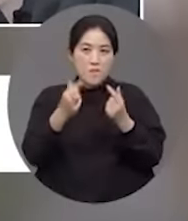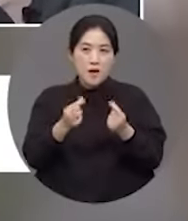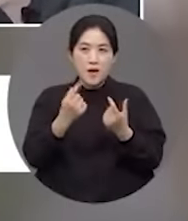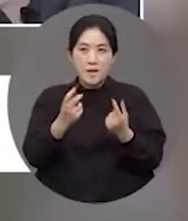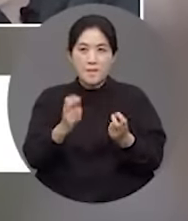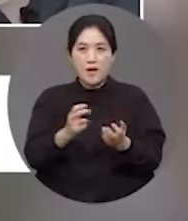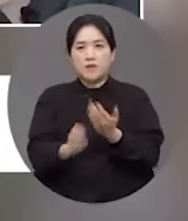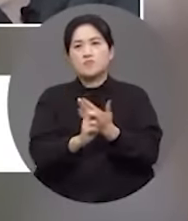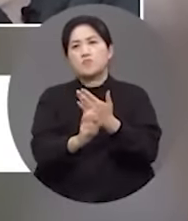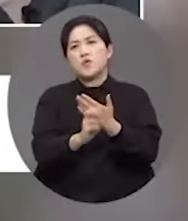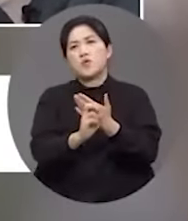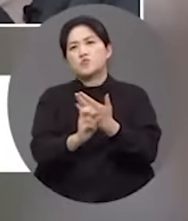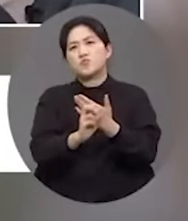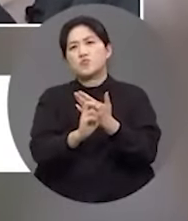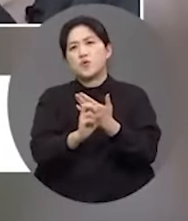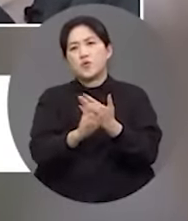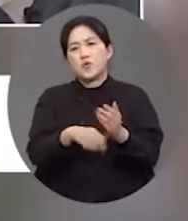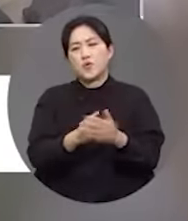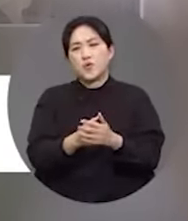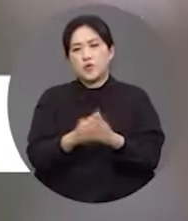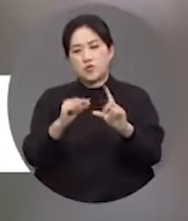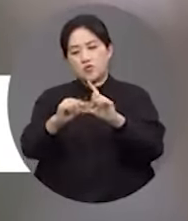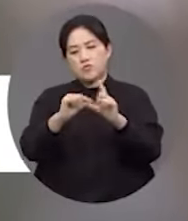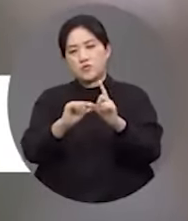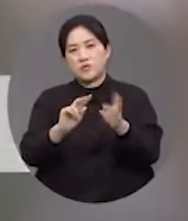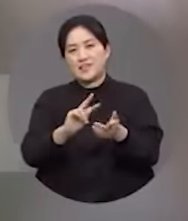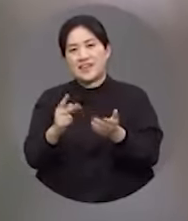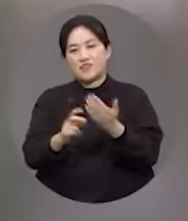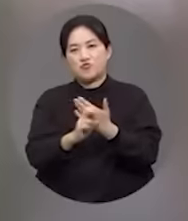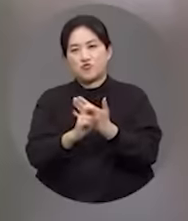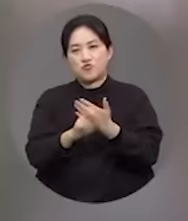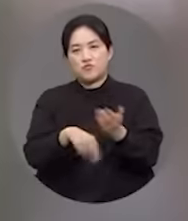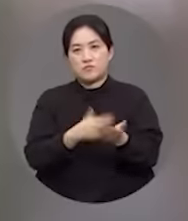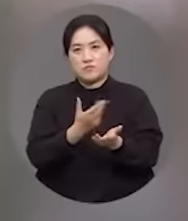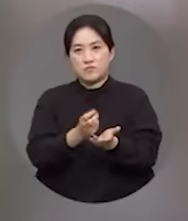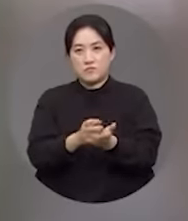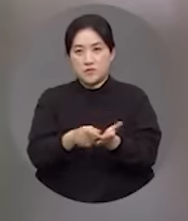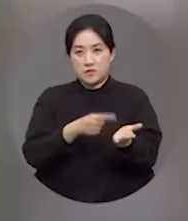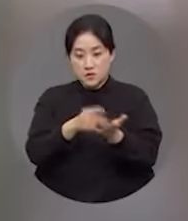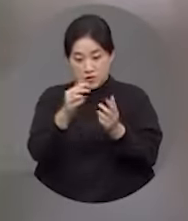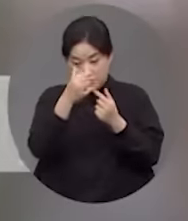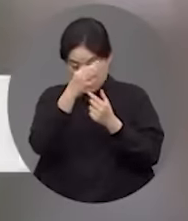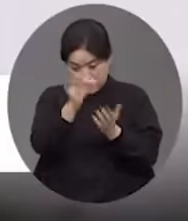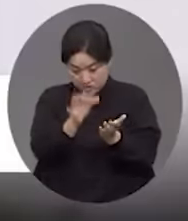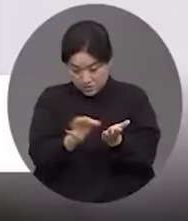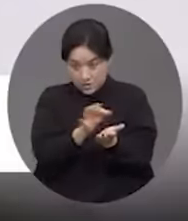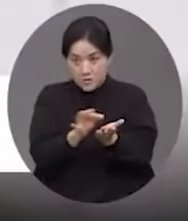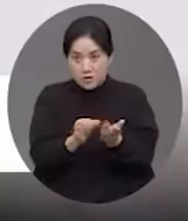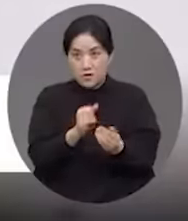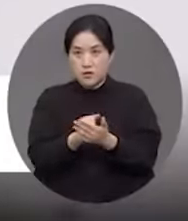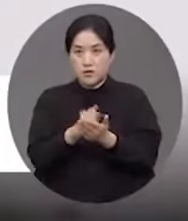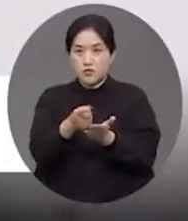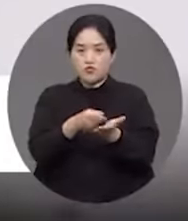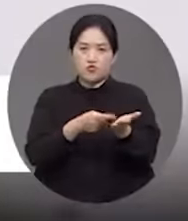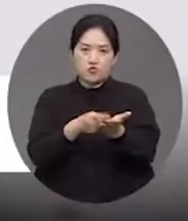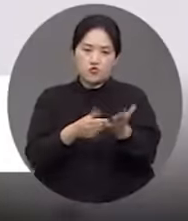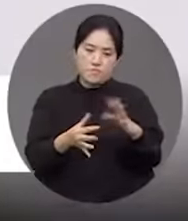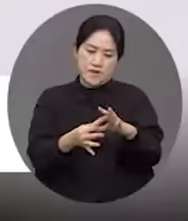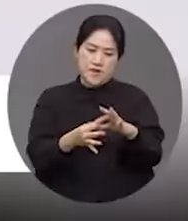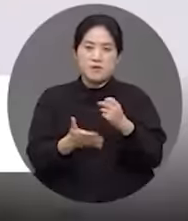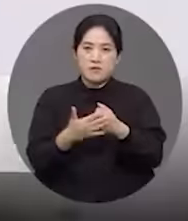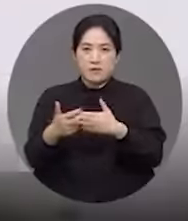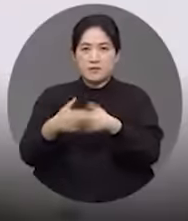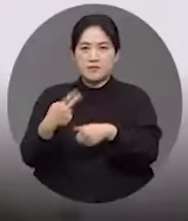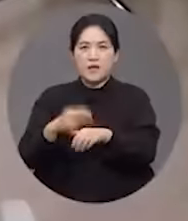보입니다. 불법이죠. 부분적 대리 수술로 봐야 되겠죠. 수술 부위를 꿰매는 봉합작업은 엄연히 수술의 일부라 의사가 해야